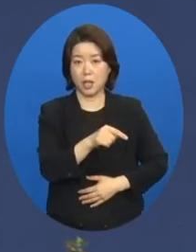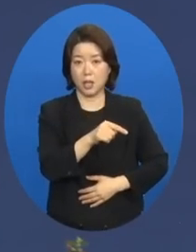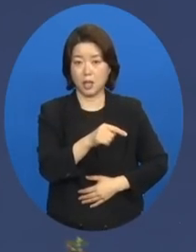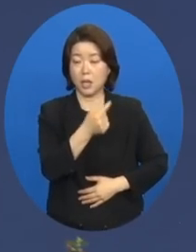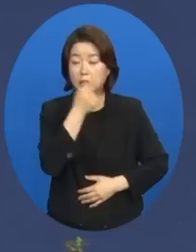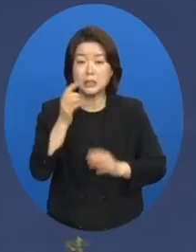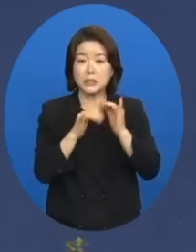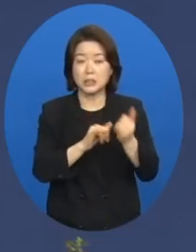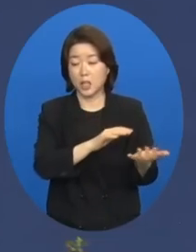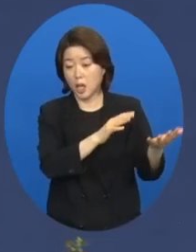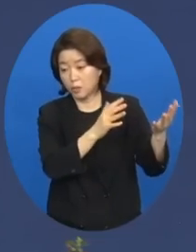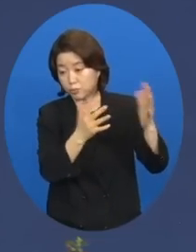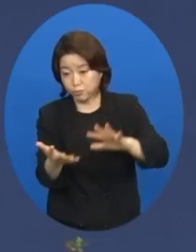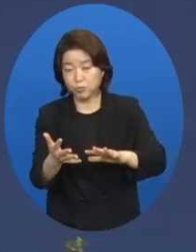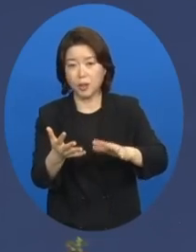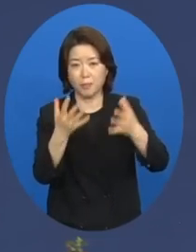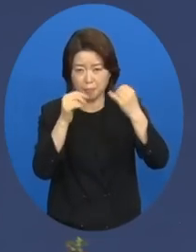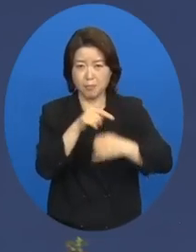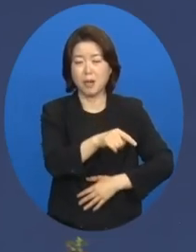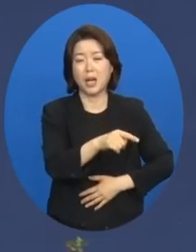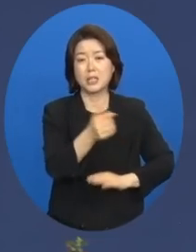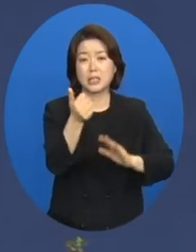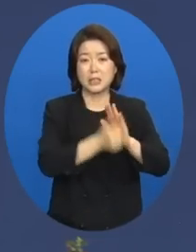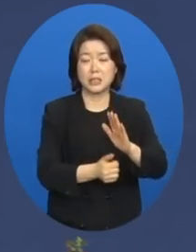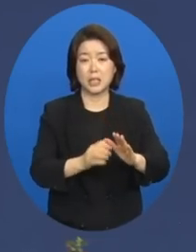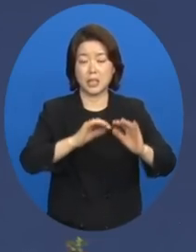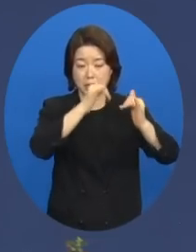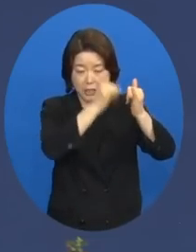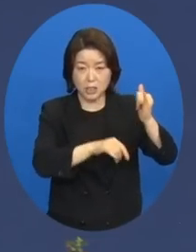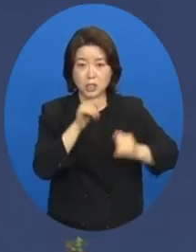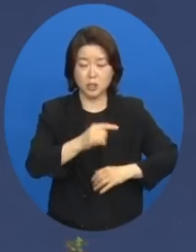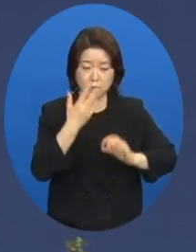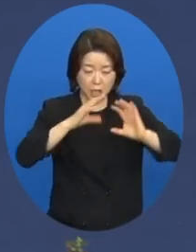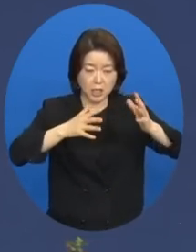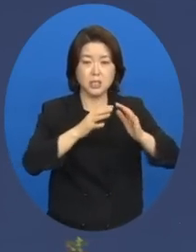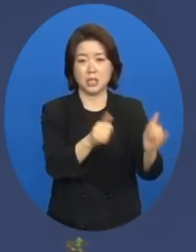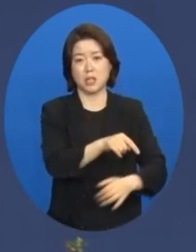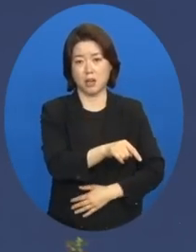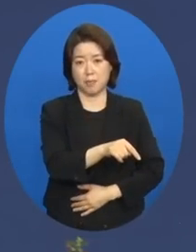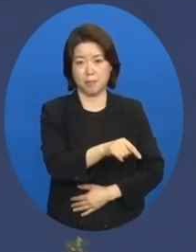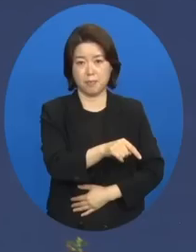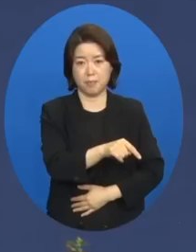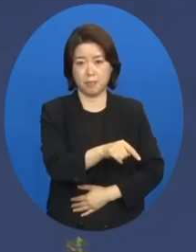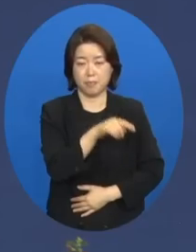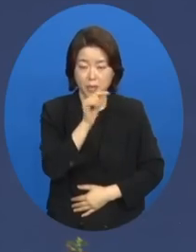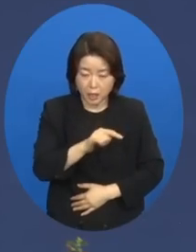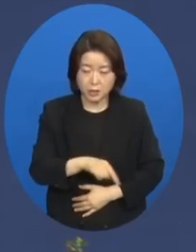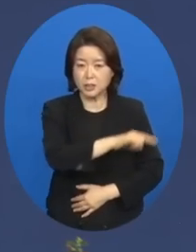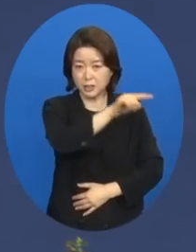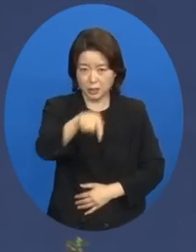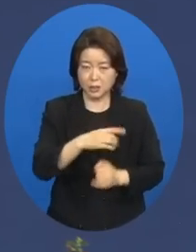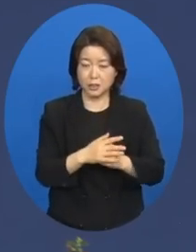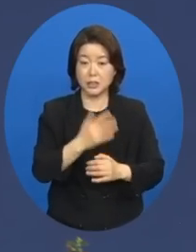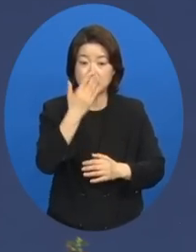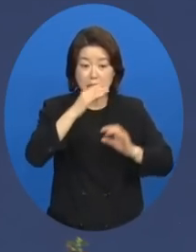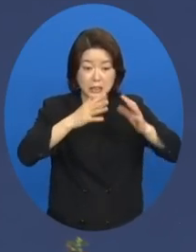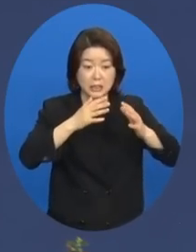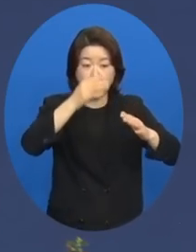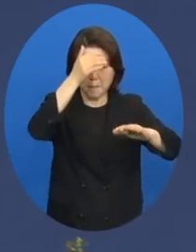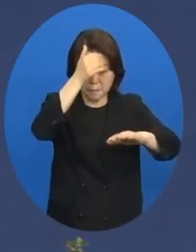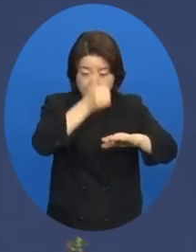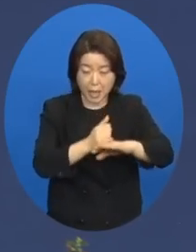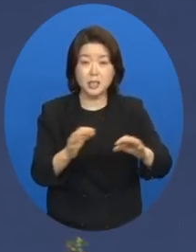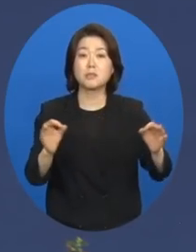증인되어 죽은 사람들, 실패한 사람들이 바로 역사의 이 이스라엘 백성이에요. 근데 그 이스라엘이 망해가던 마지막